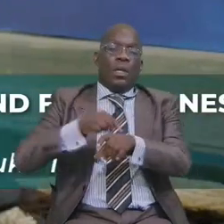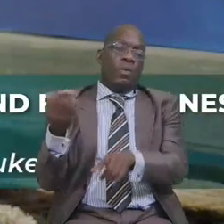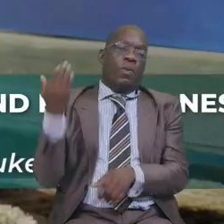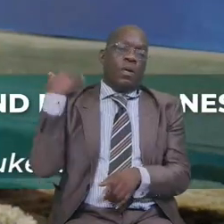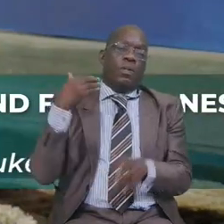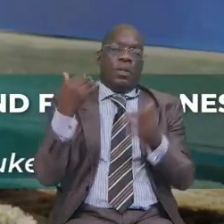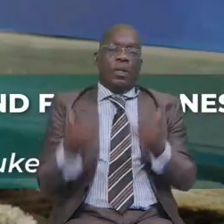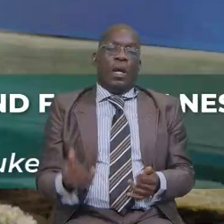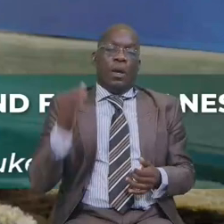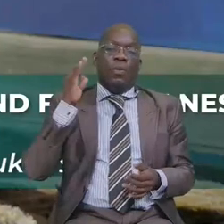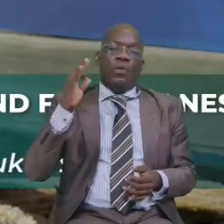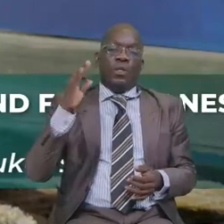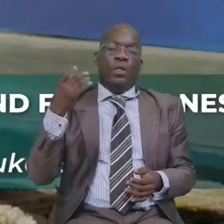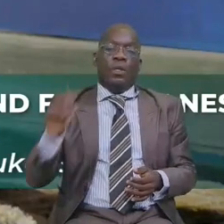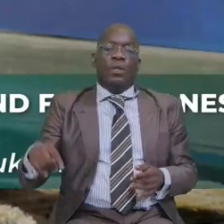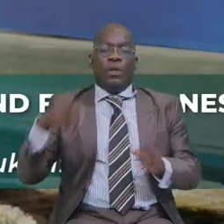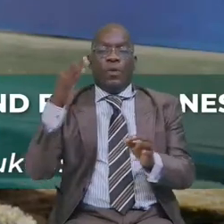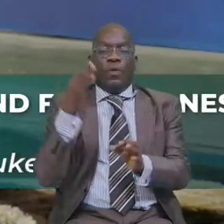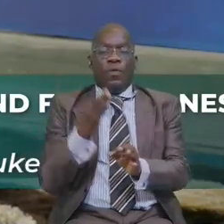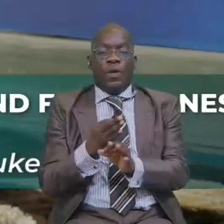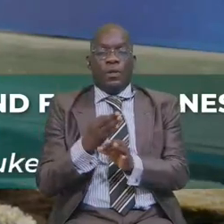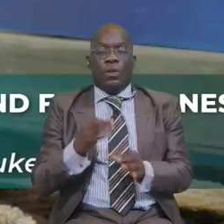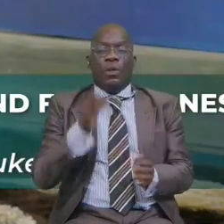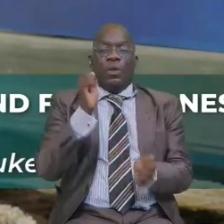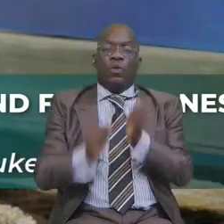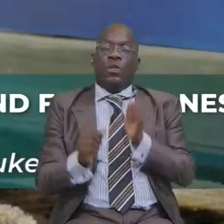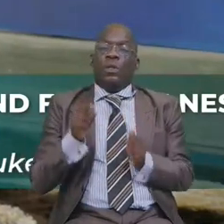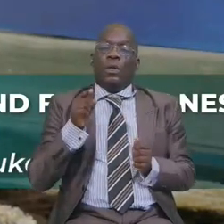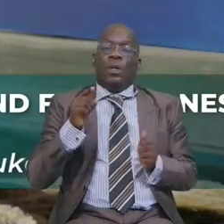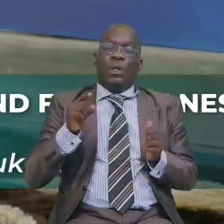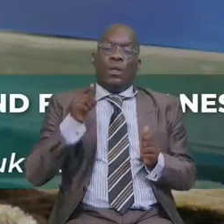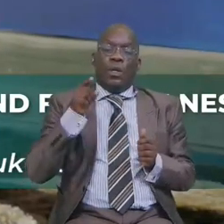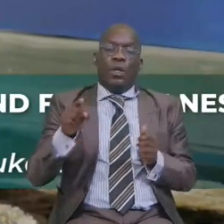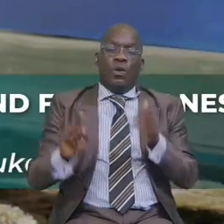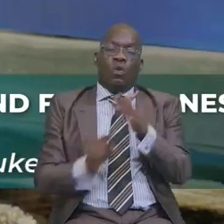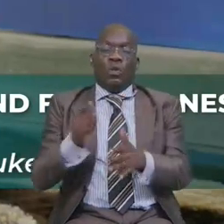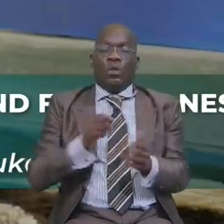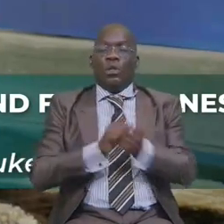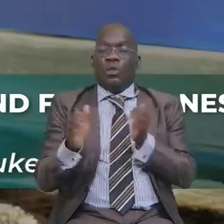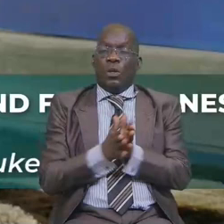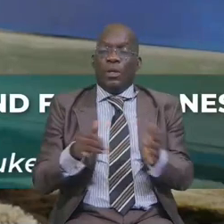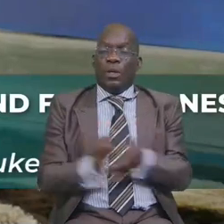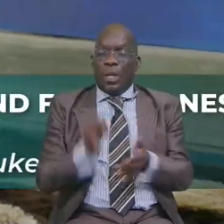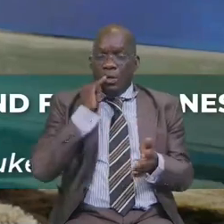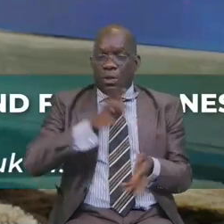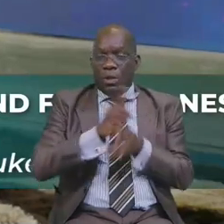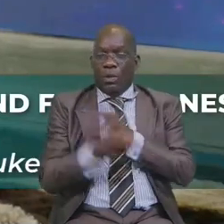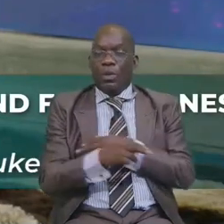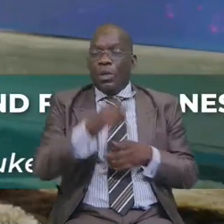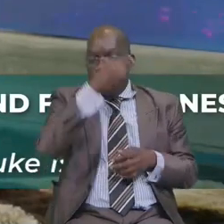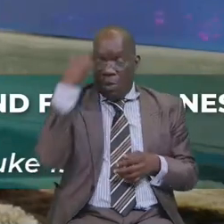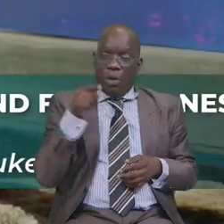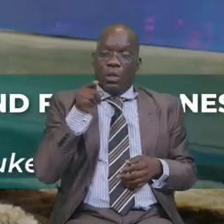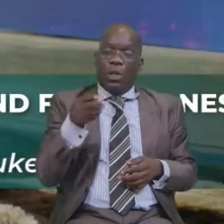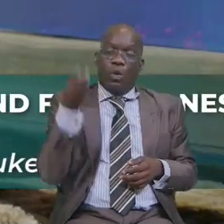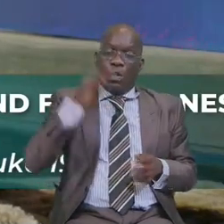qu'il s'efforçait alors de détruire. Ça, c'est la repentance. Parce qu'il était un homme